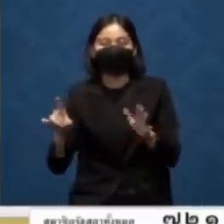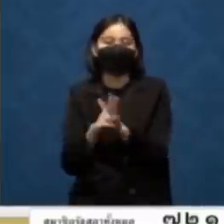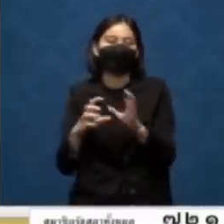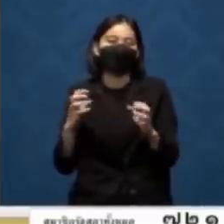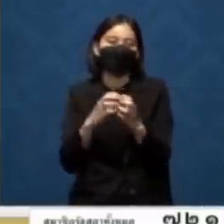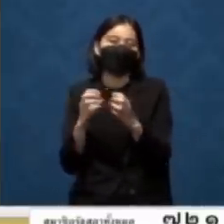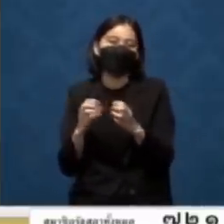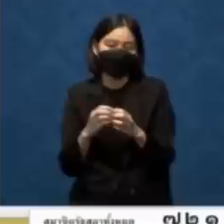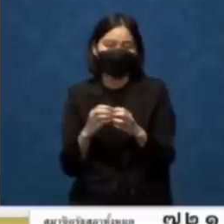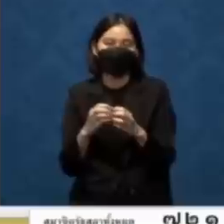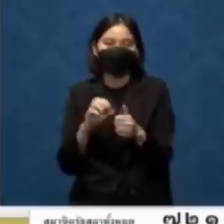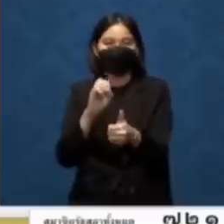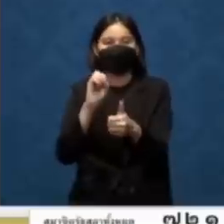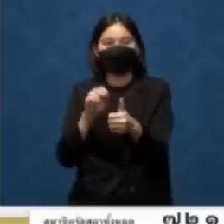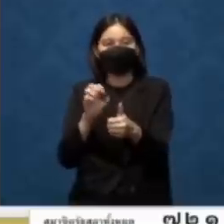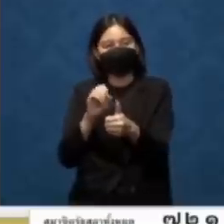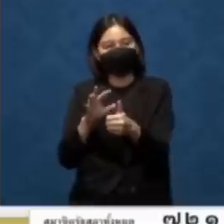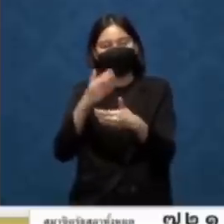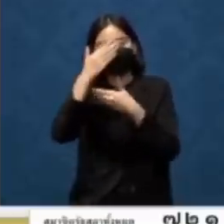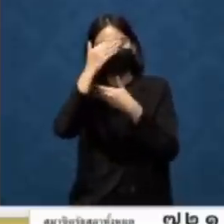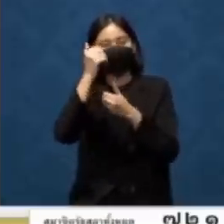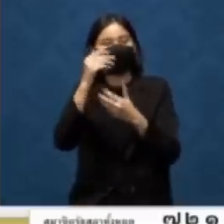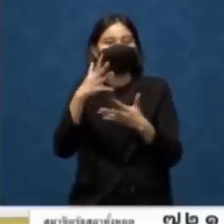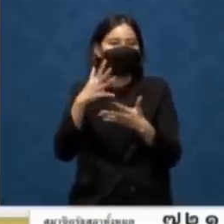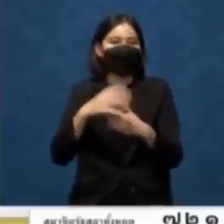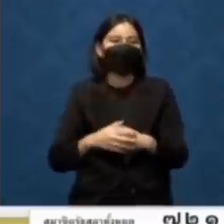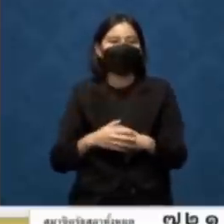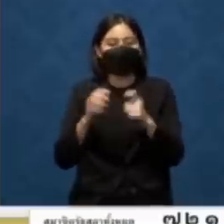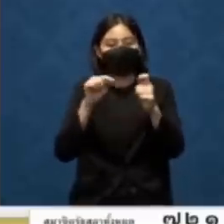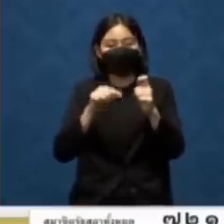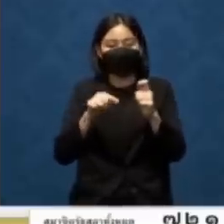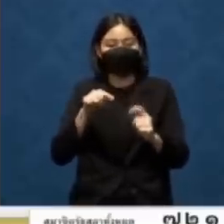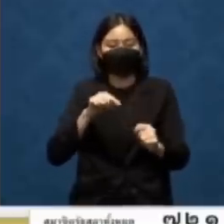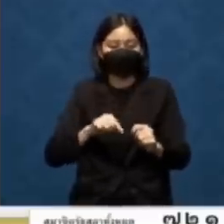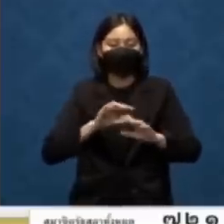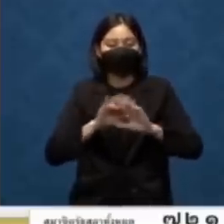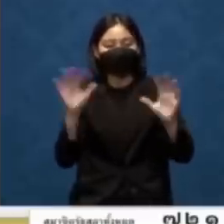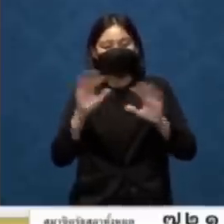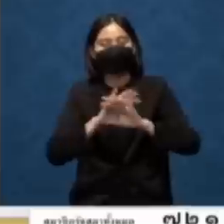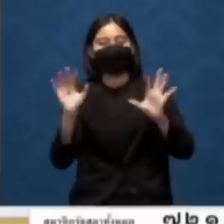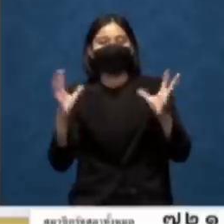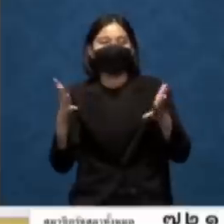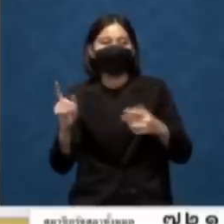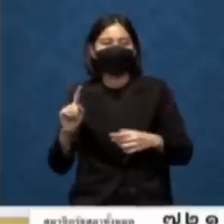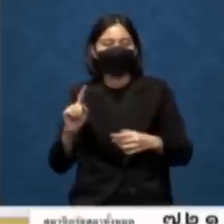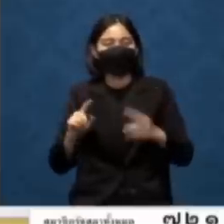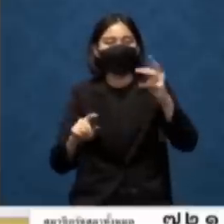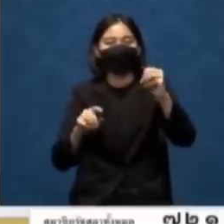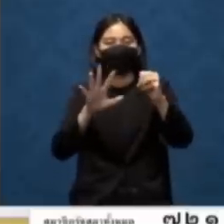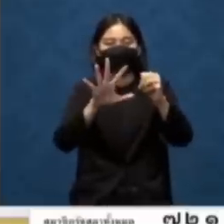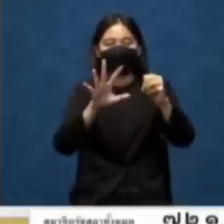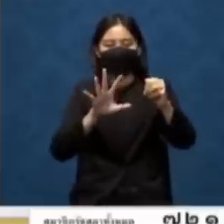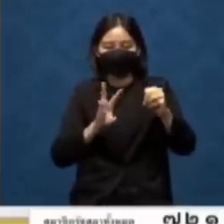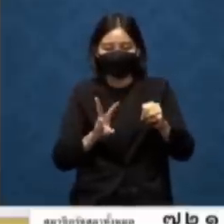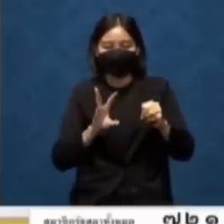็เจนเหล่านี้จึงไมได้สนใจเลยวา contrastเลอกผู้วภาคหรอไม่เลือก แต่ผมเขียนขึ้มาในมาตตา 5 6 และ 7